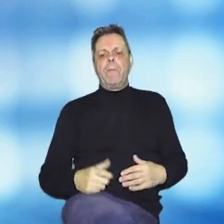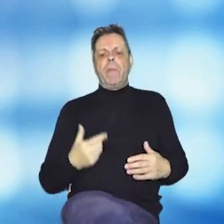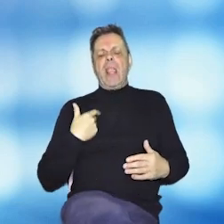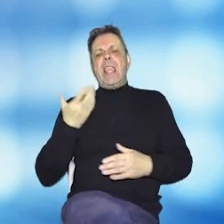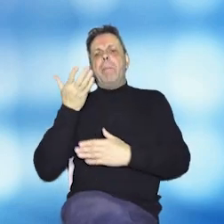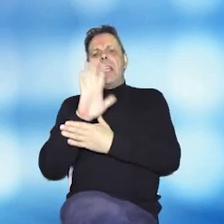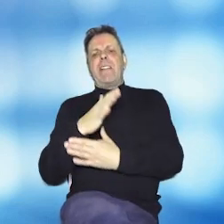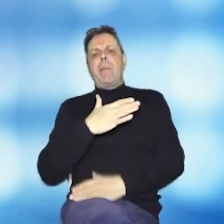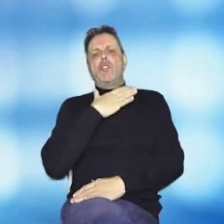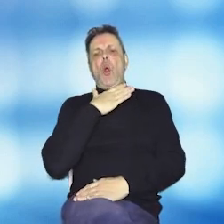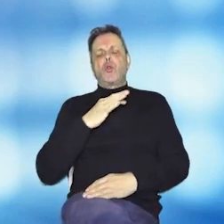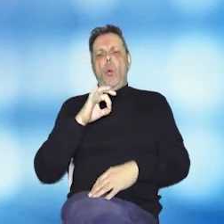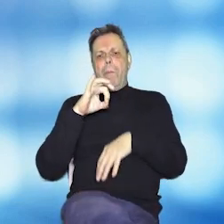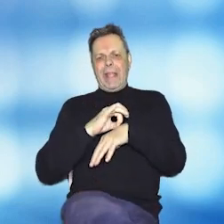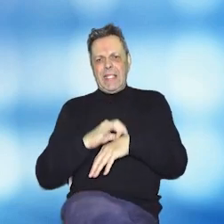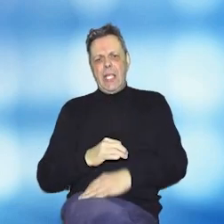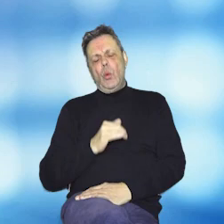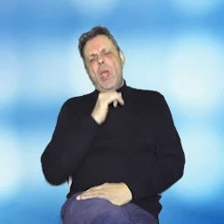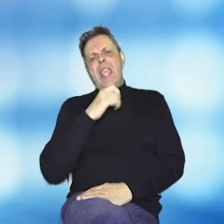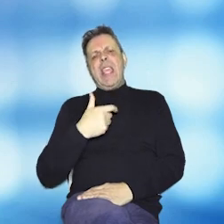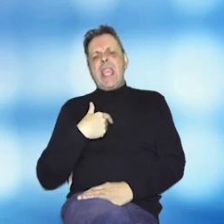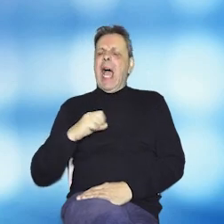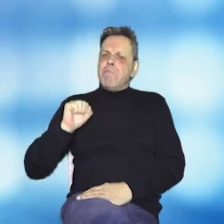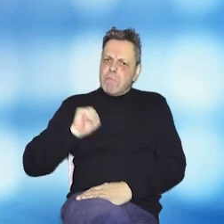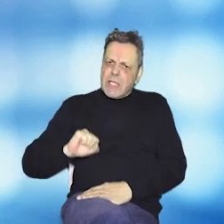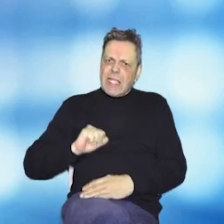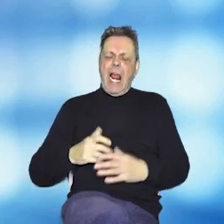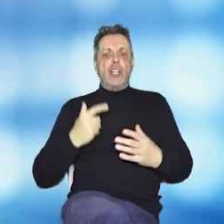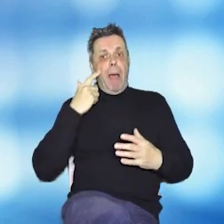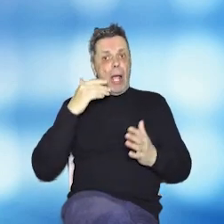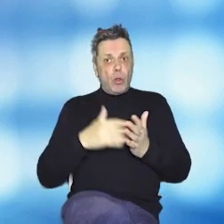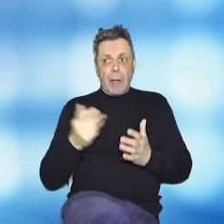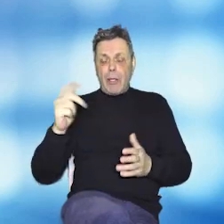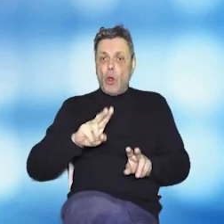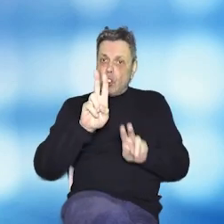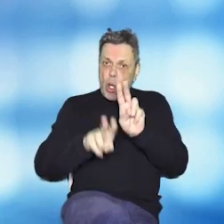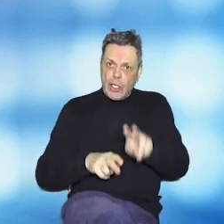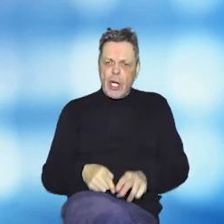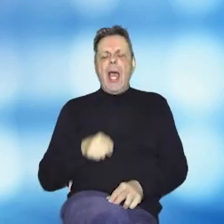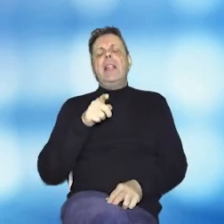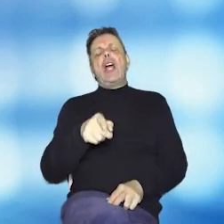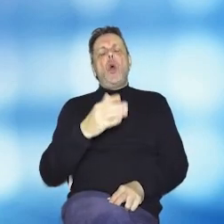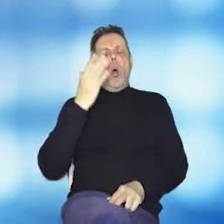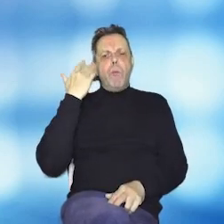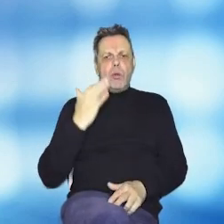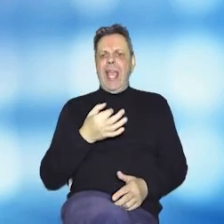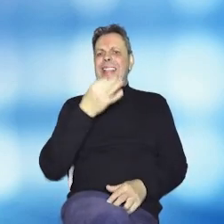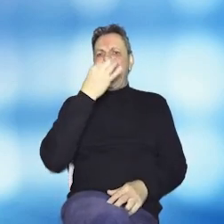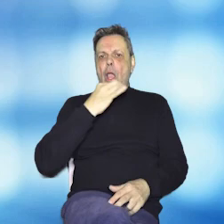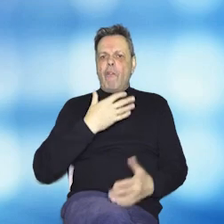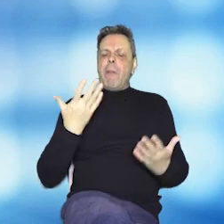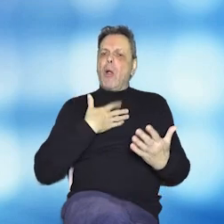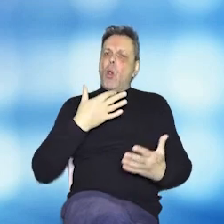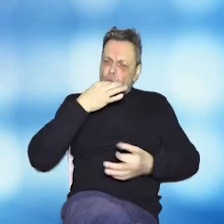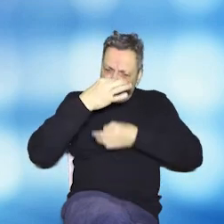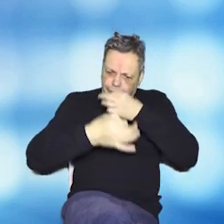ja predstavljam školsku medicinu i ja se zalažem da ako treba doći do liječenja, da ono bude sa lijekovima koji